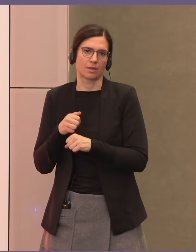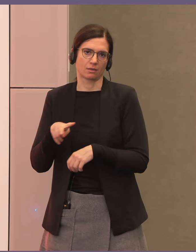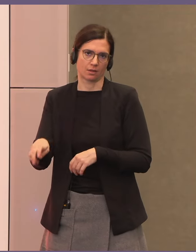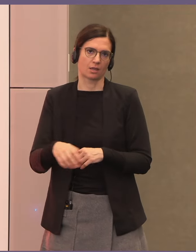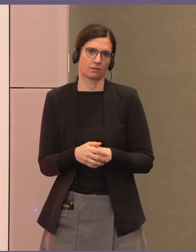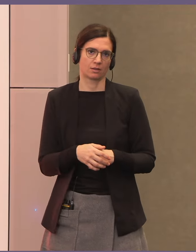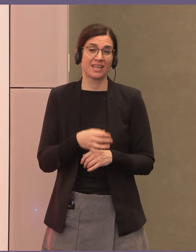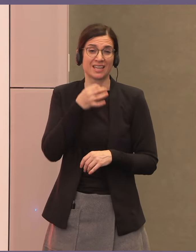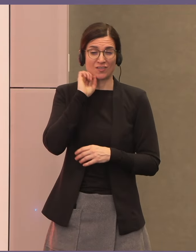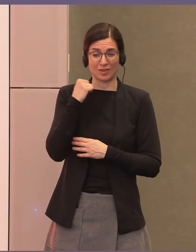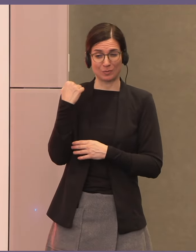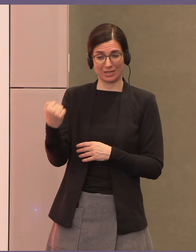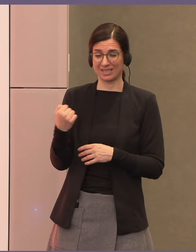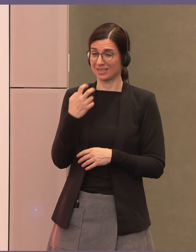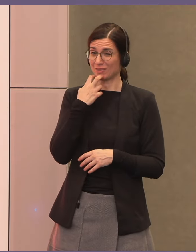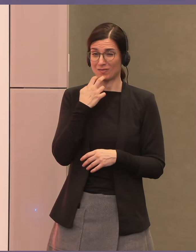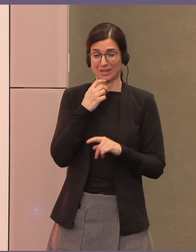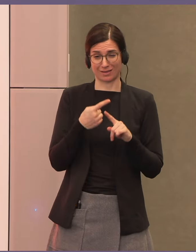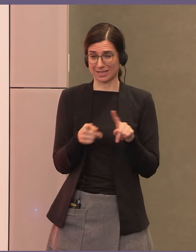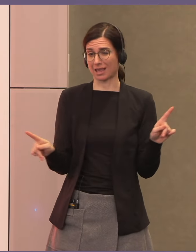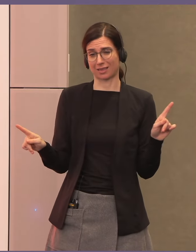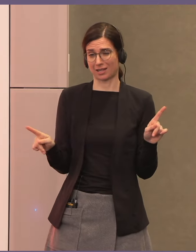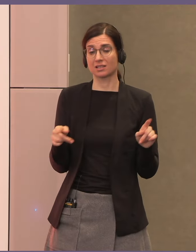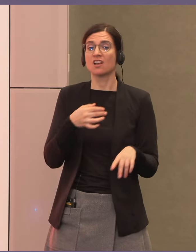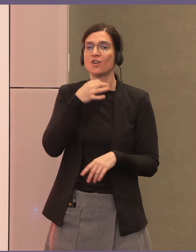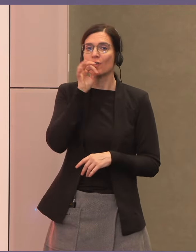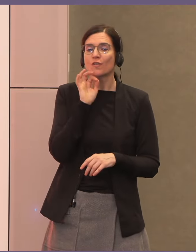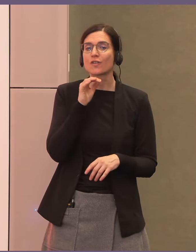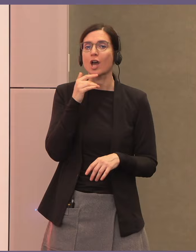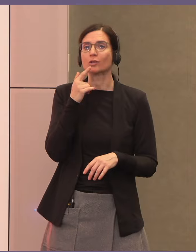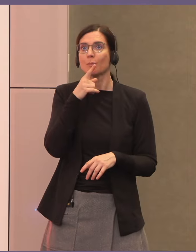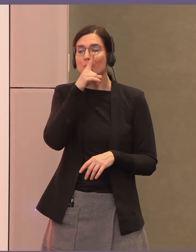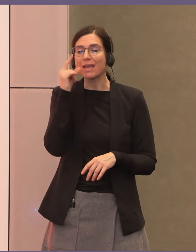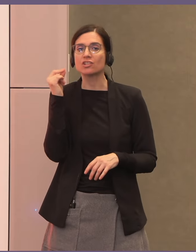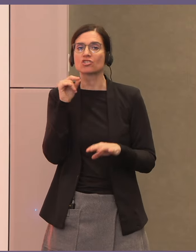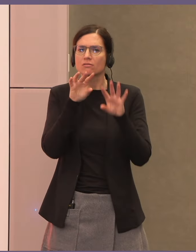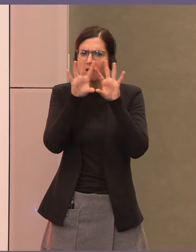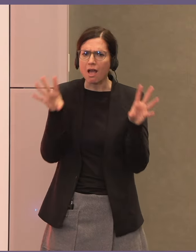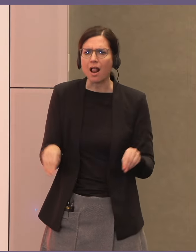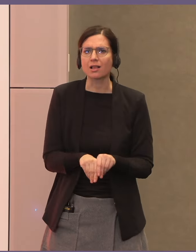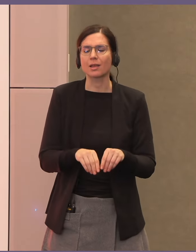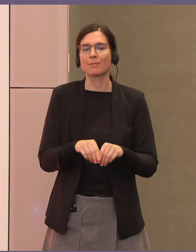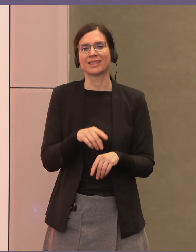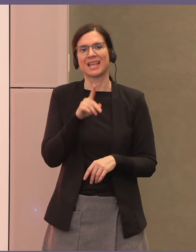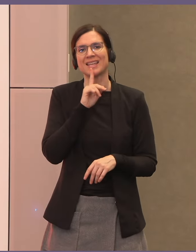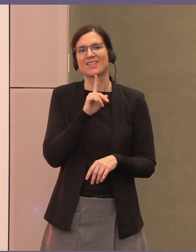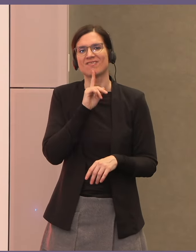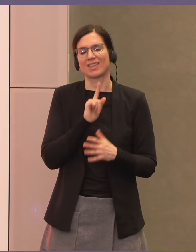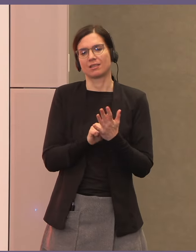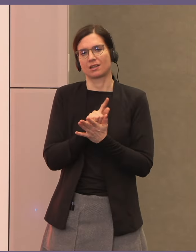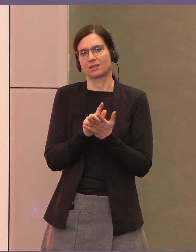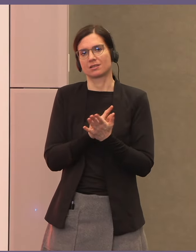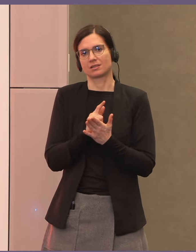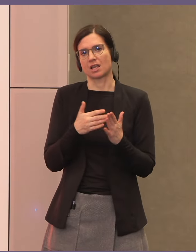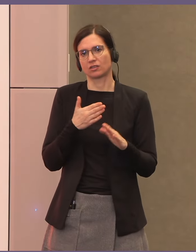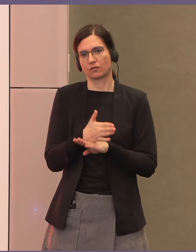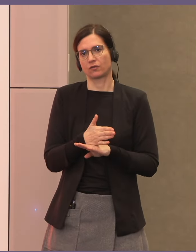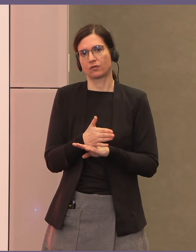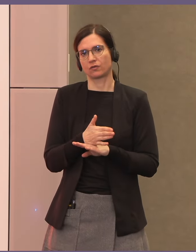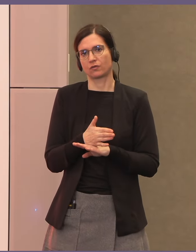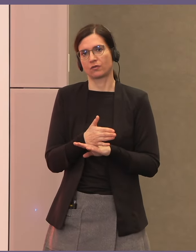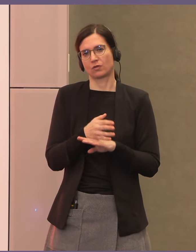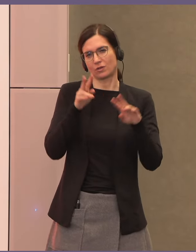Feministinnen fordern aber im Gegenteil des Frauen und Menschen allgemein weniger Zeit für das